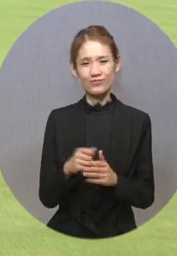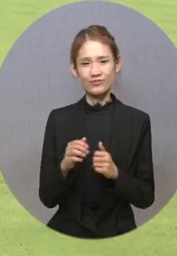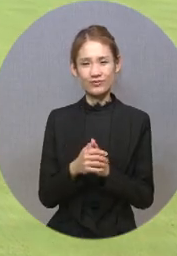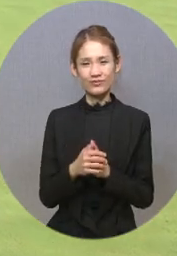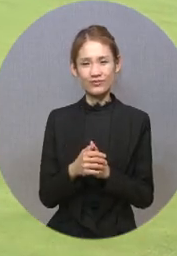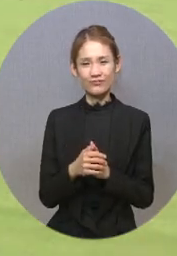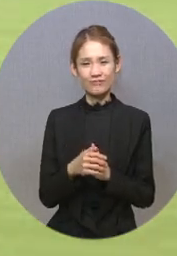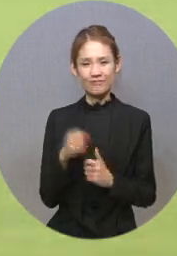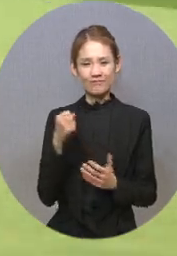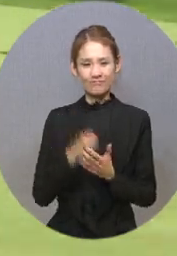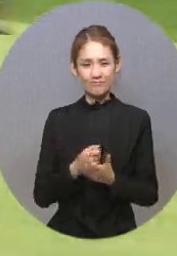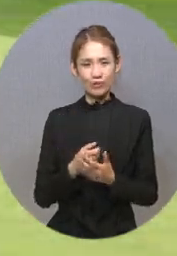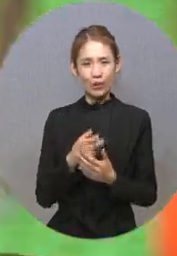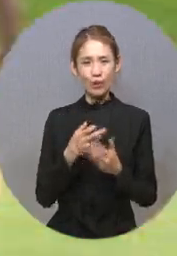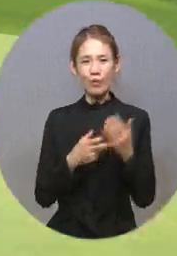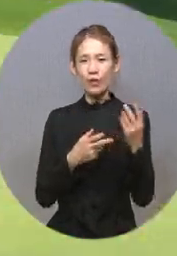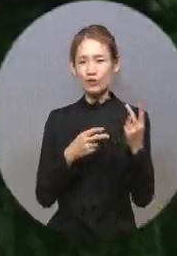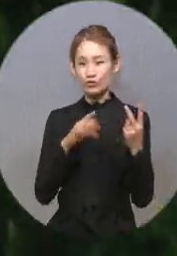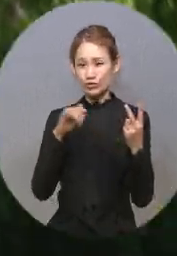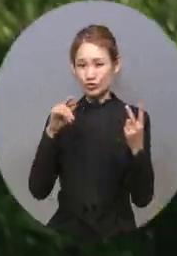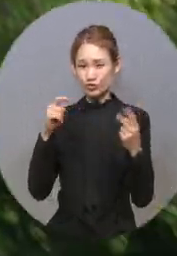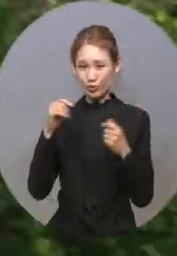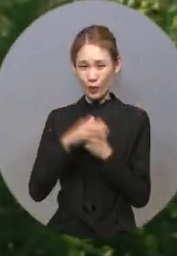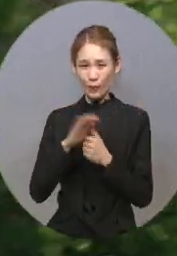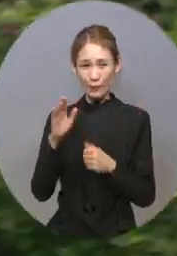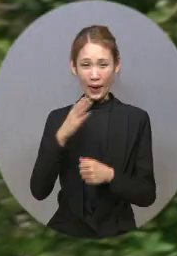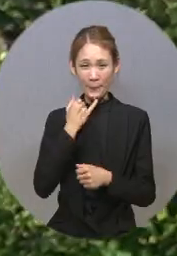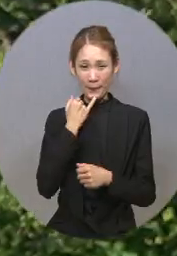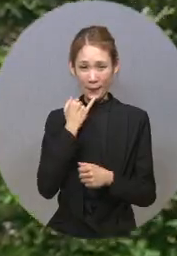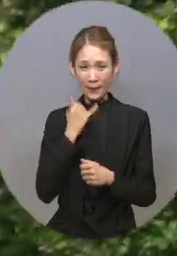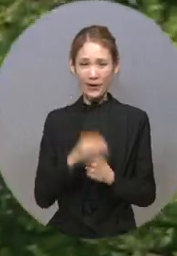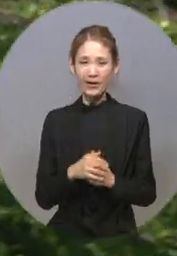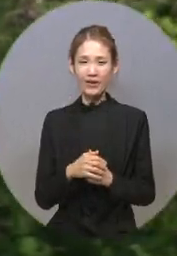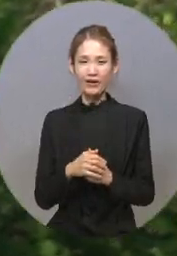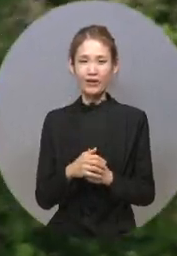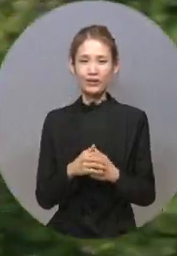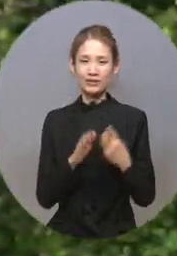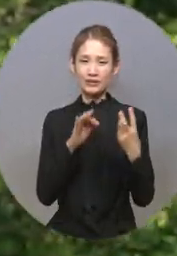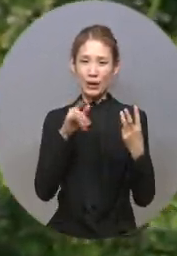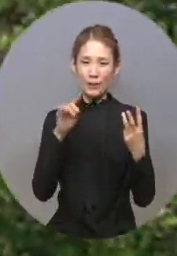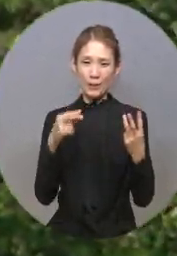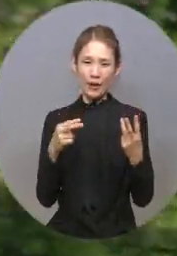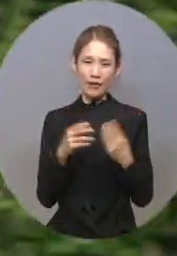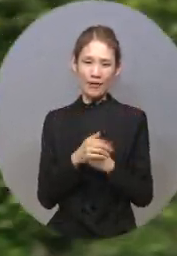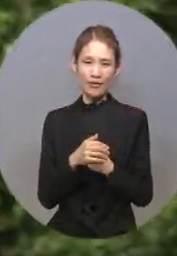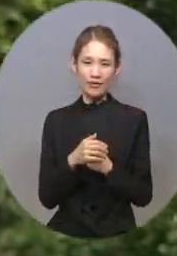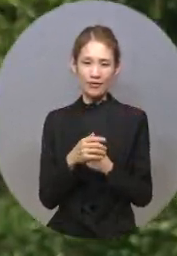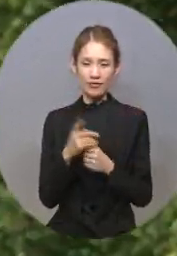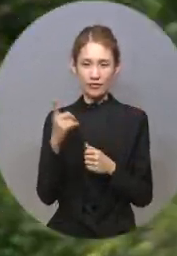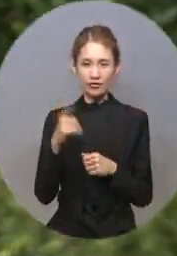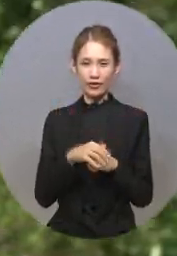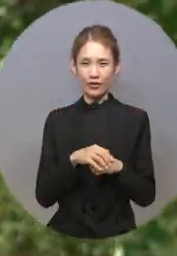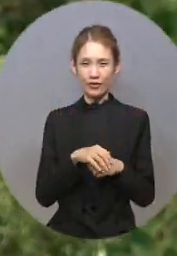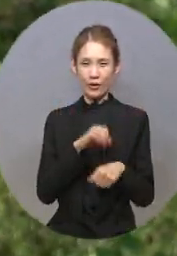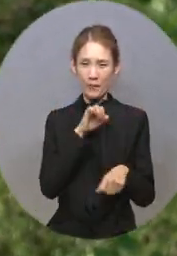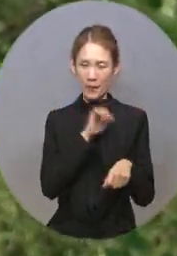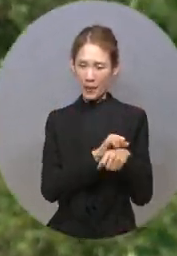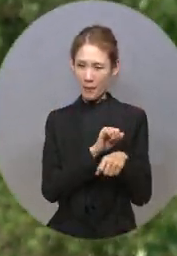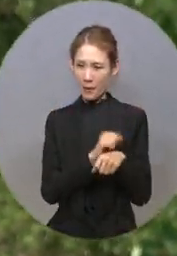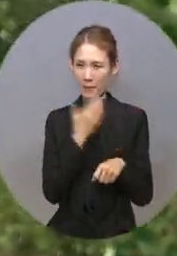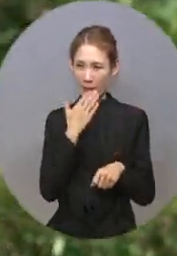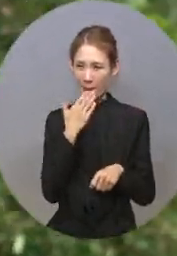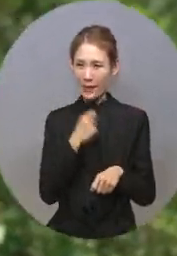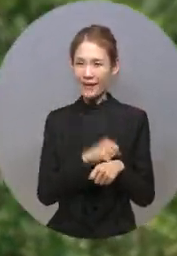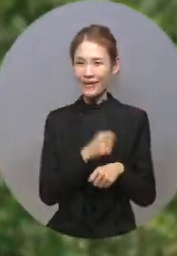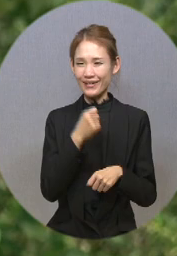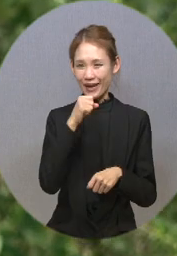나이스! 오, 오빠 투펀 할 수 있겠다. 오, 쓰리펀. 오, 오빠. 어? 살림 잘하겠는데. 오,